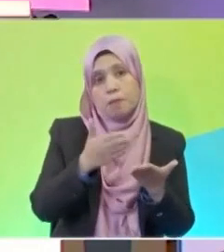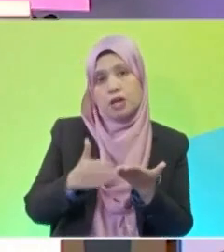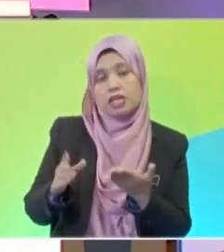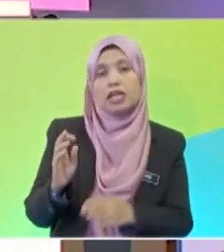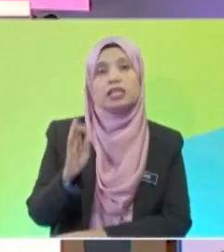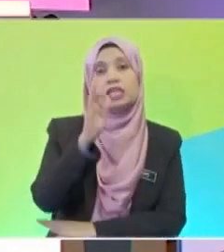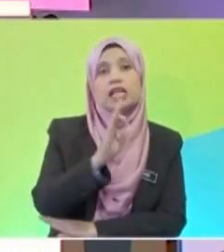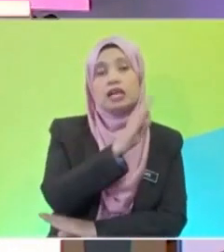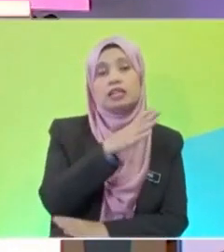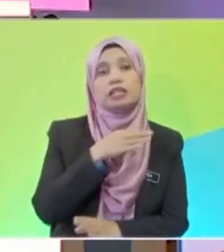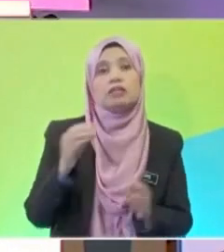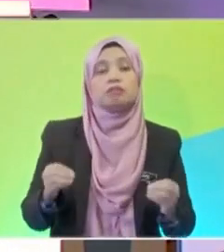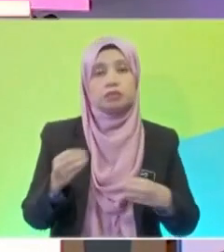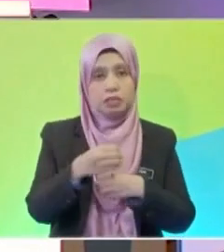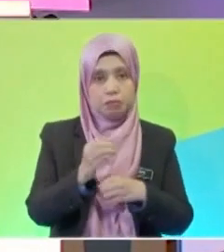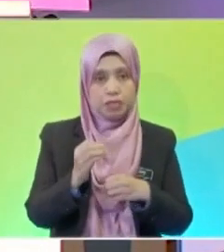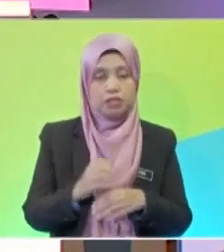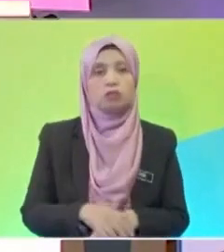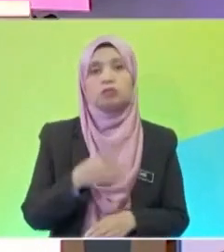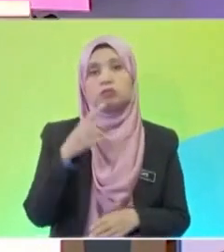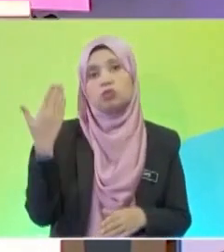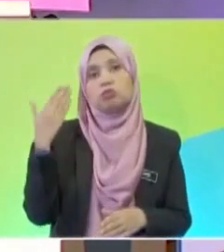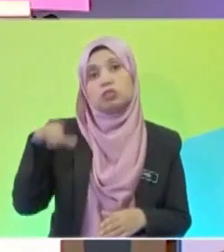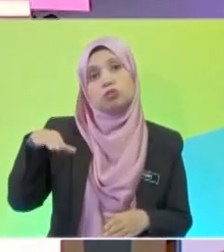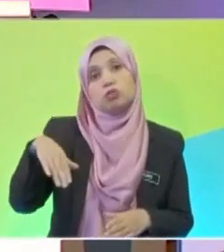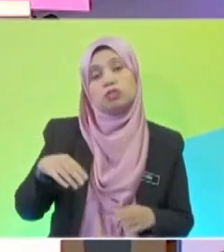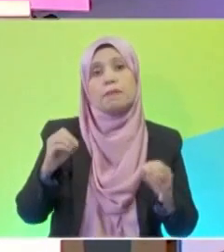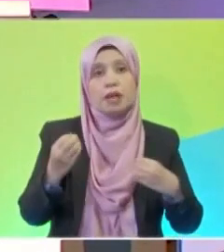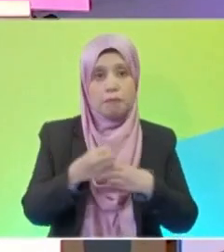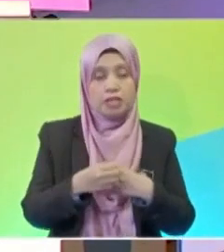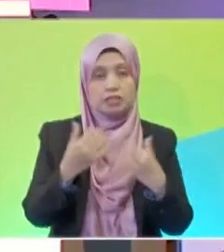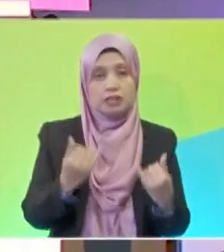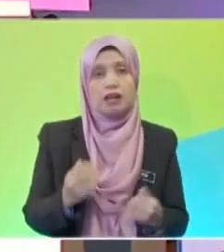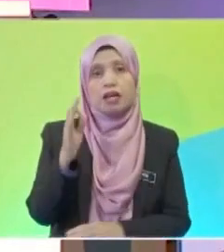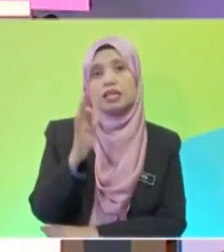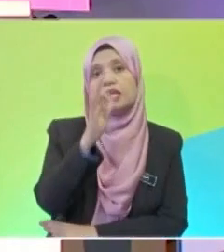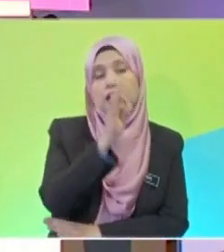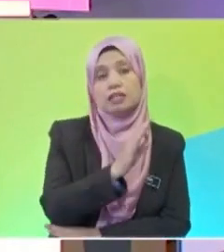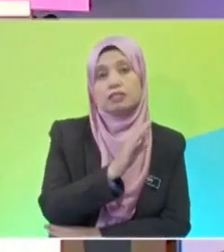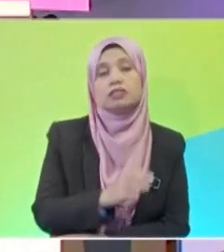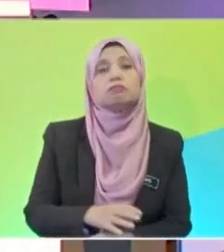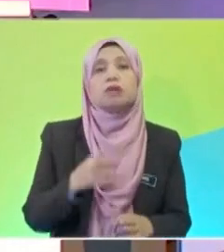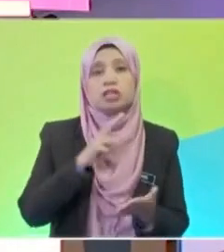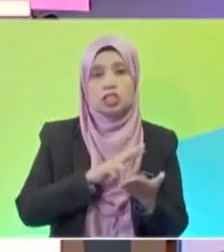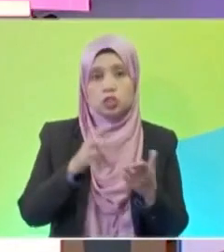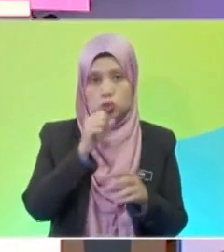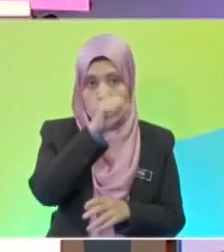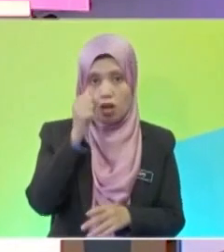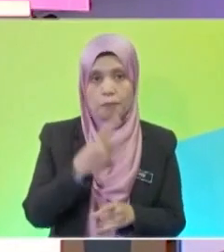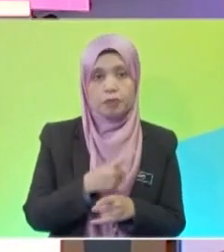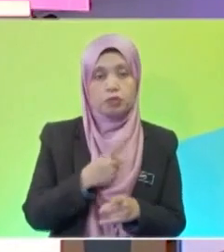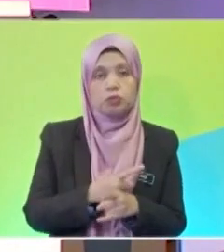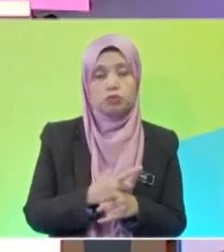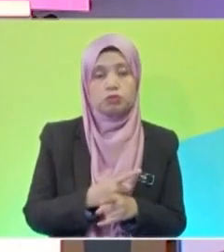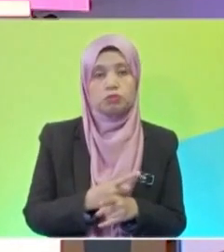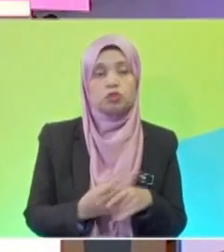dan pejabat. Sebelum ni awak buat perakaunan untuk pejabat, sekarang kilang. Jadi kena hati-hati baca soalan. Okey, kadang-kadang dia bagi